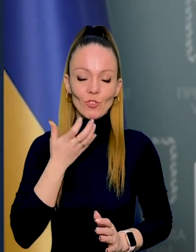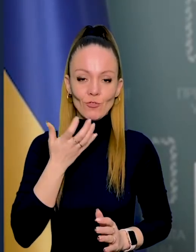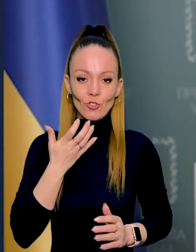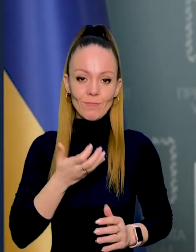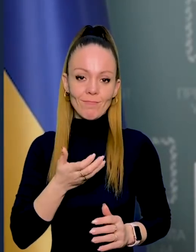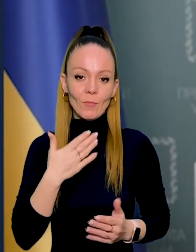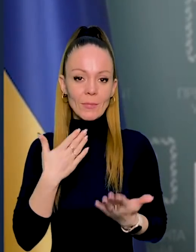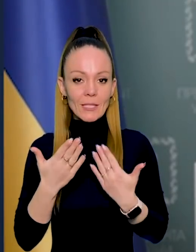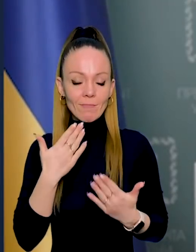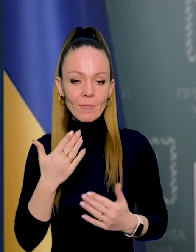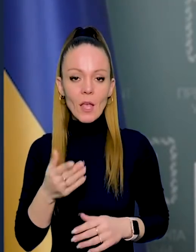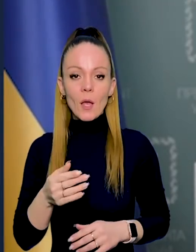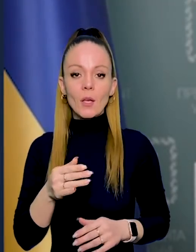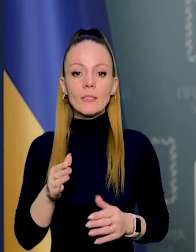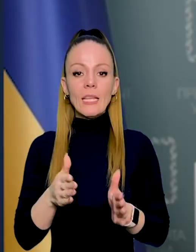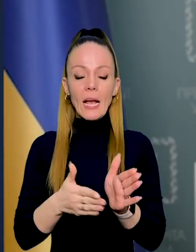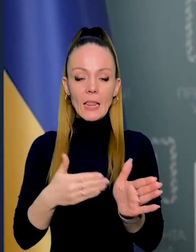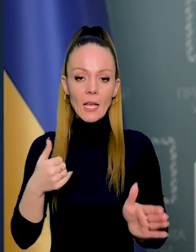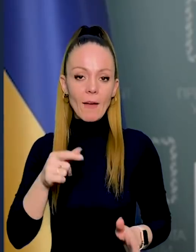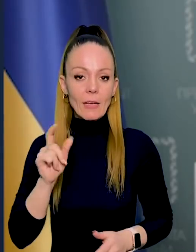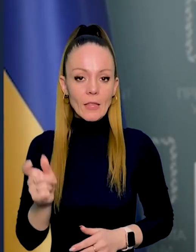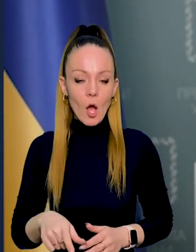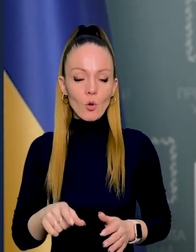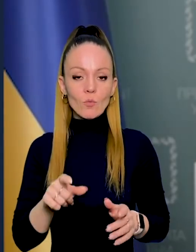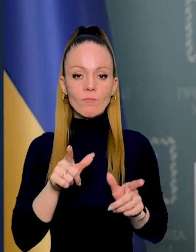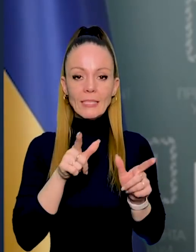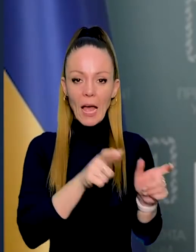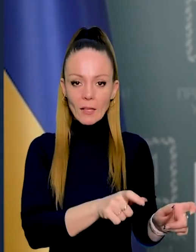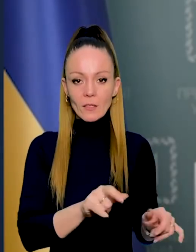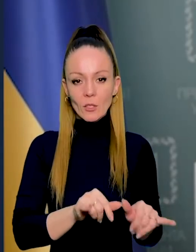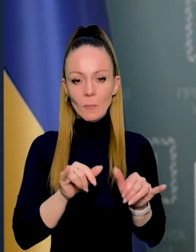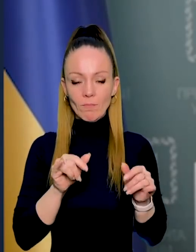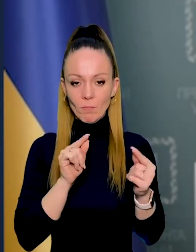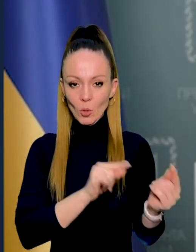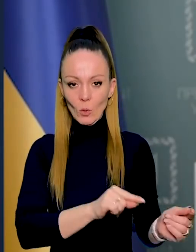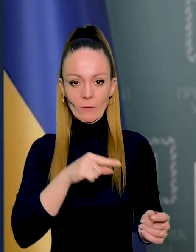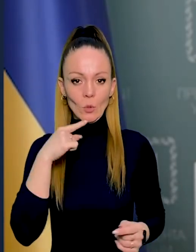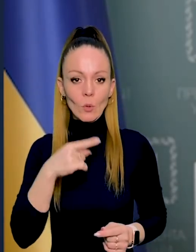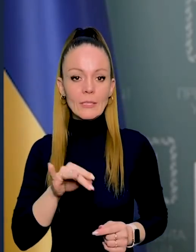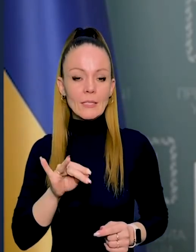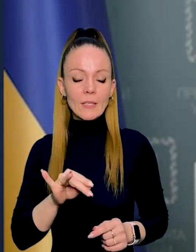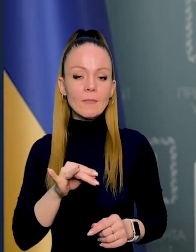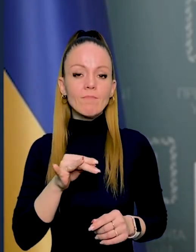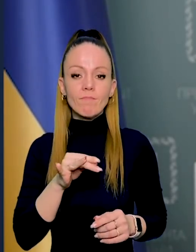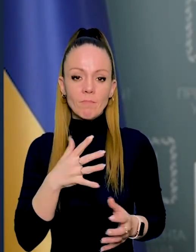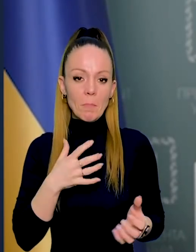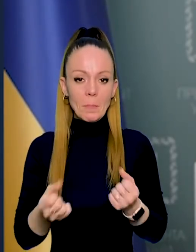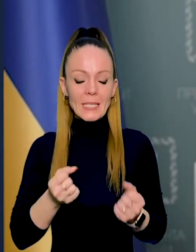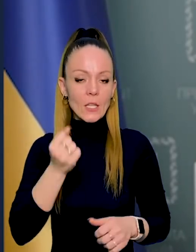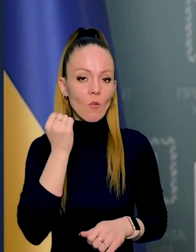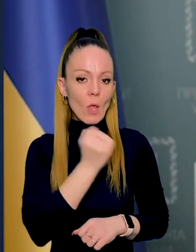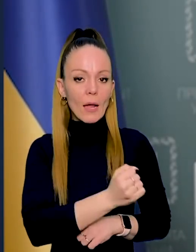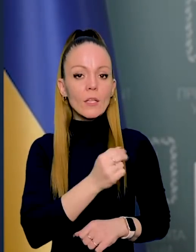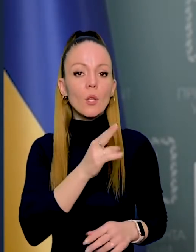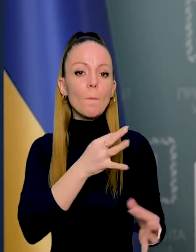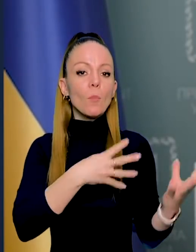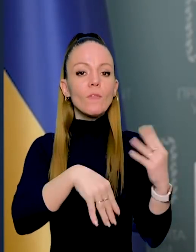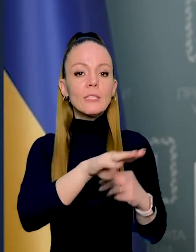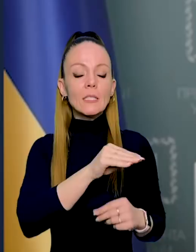Італію посилити санкції проти Росії, проти їх режиму і міцно вдарити по всім російським діячам,